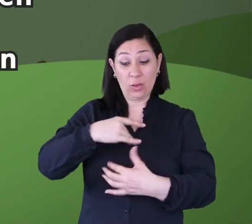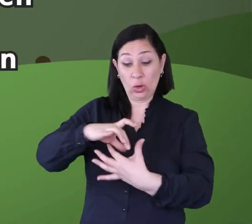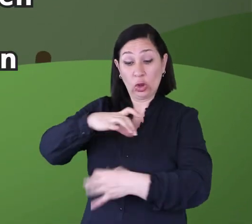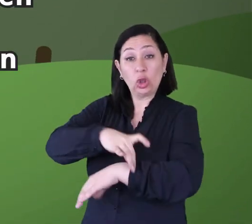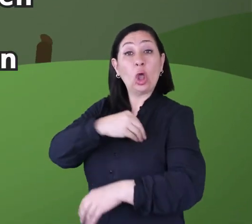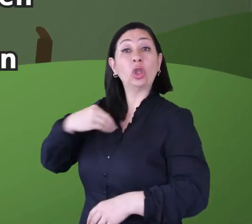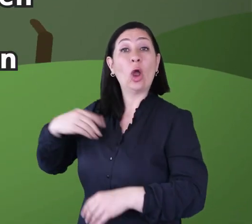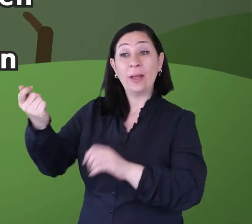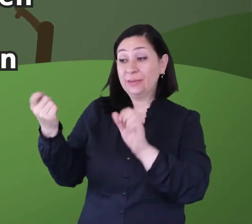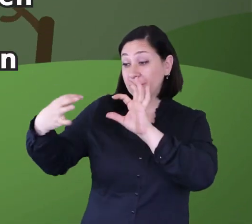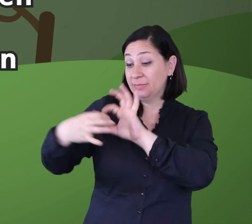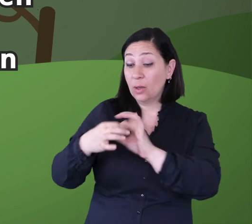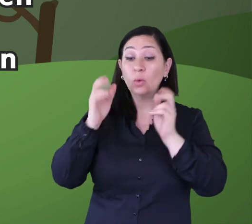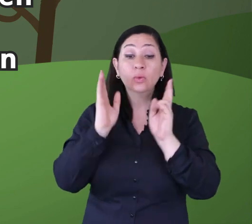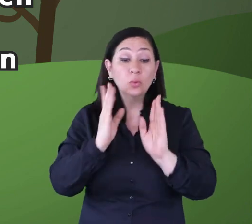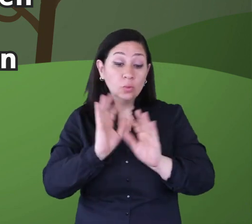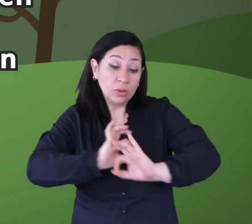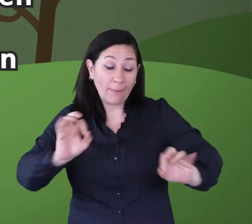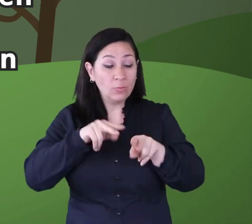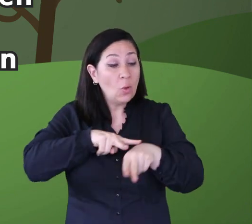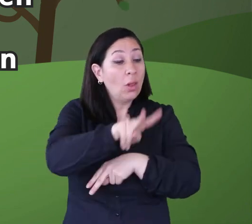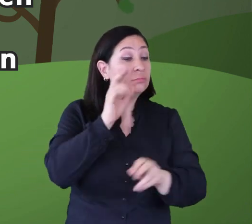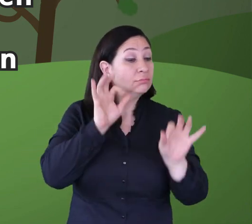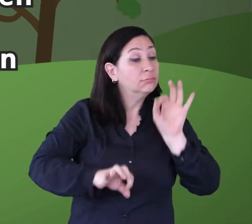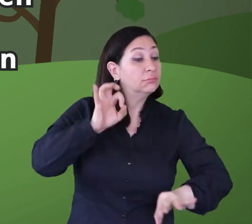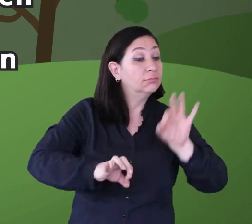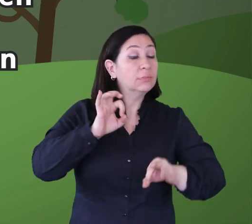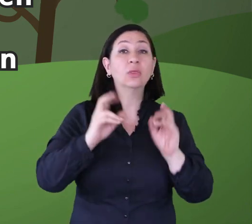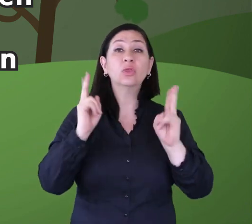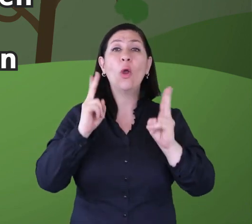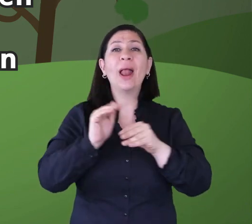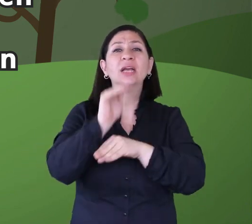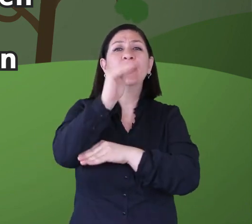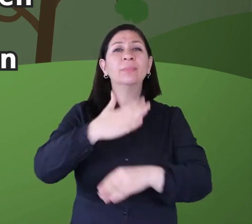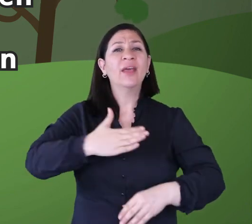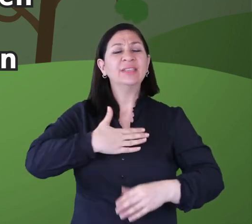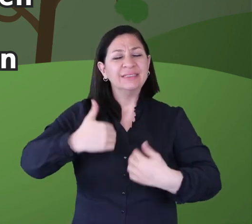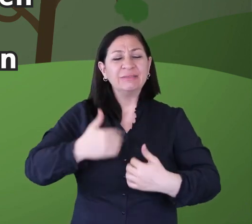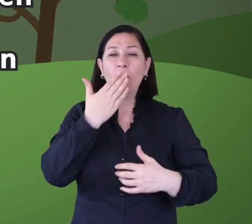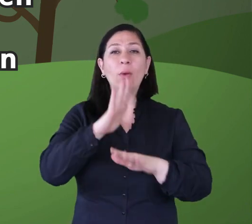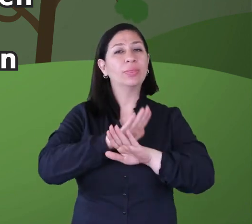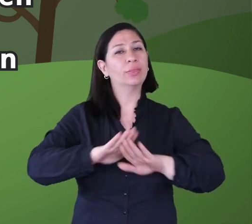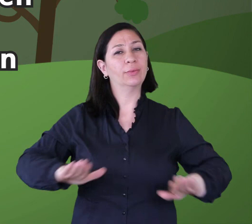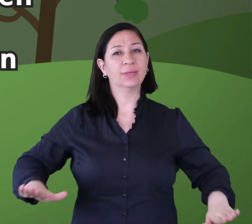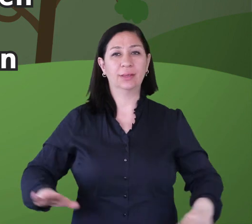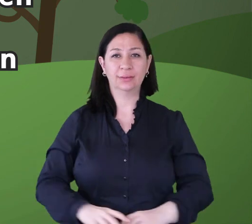Hasta-hekim işbirliği ile yürütülen uygun takip ve tedavi, hastaların normal bir yaşam sürmesini sağlar.